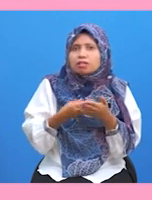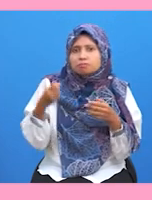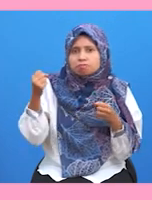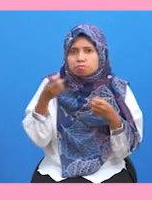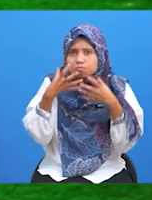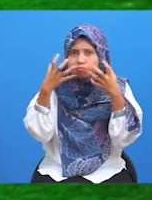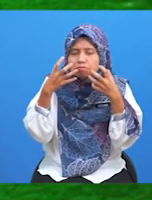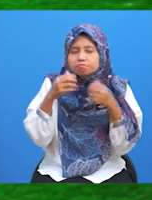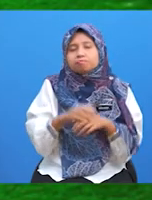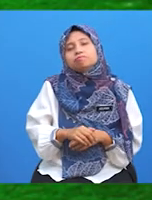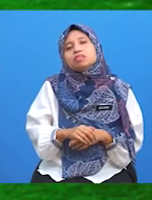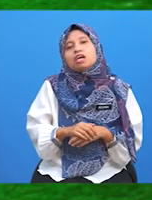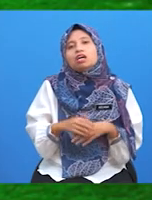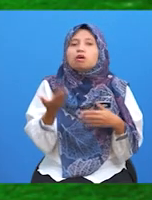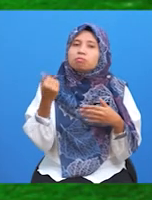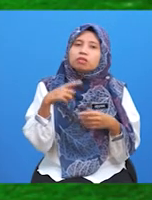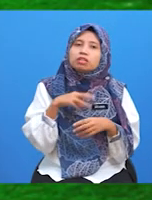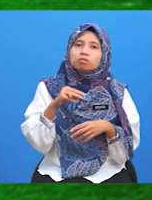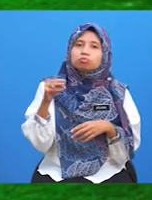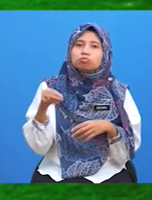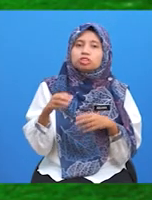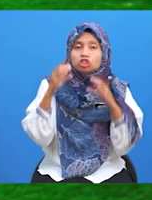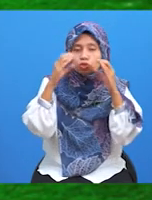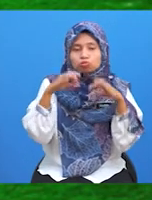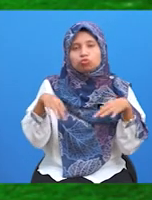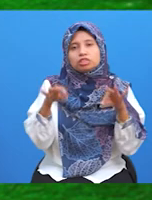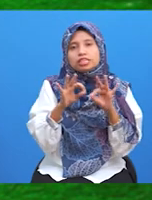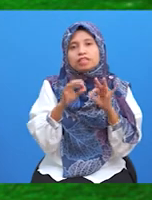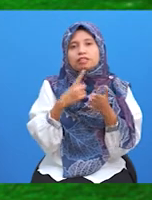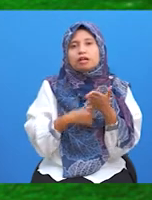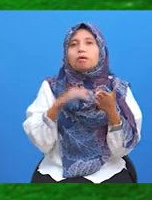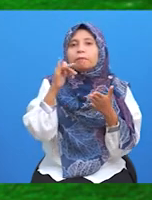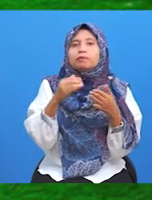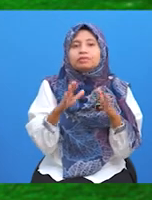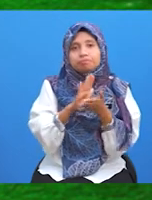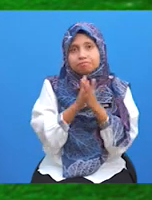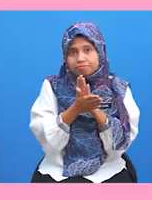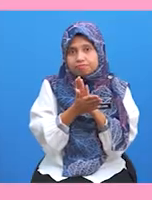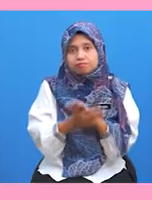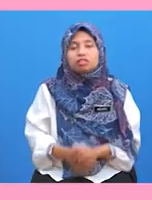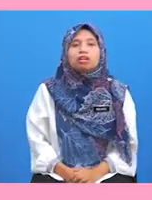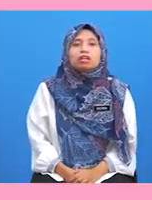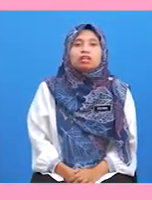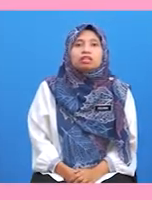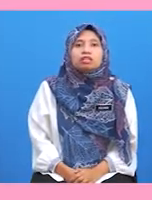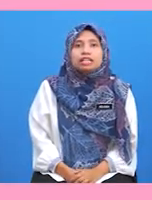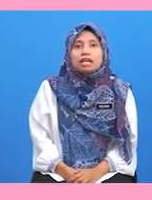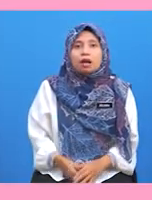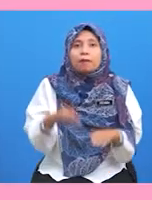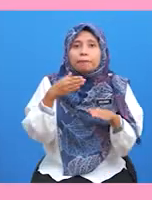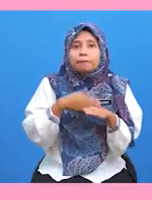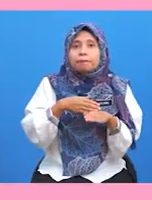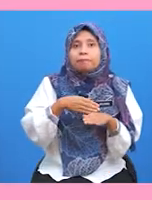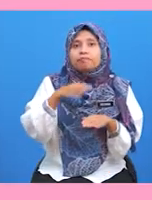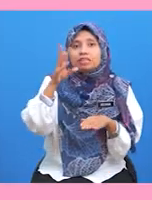gubernurnya? Mari murid-murid, cikgu ceritakan tindak balas British terhadap serangan tersebut. Pada